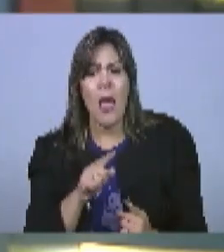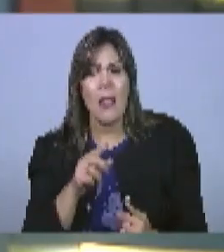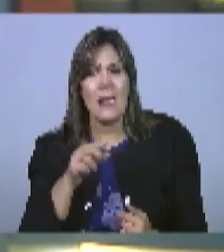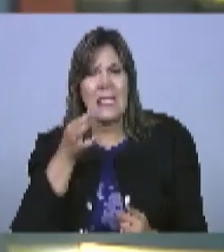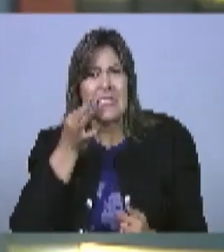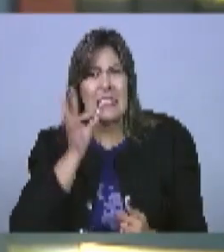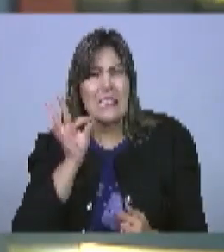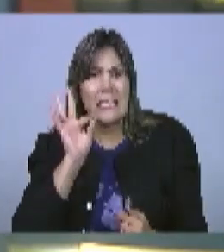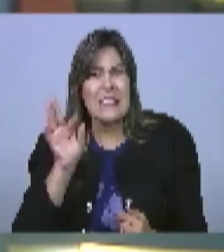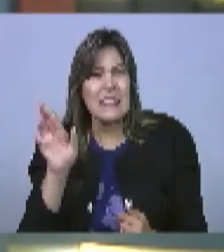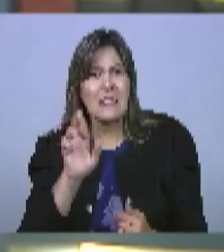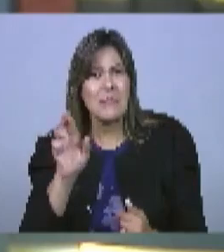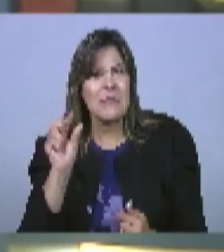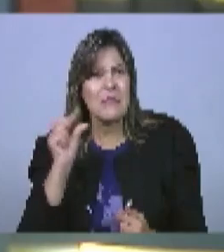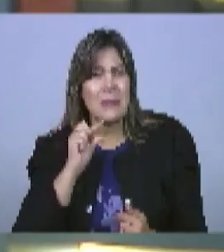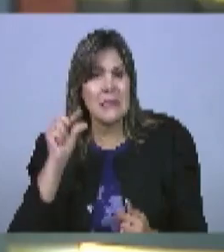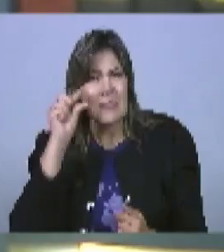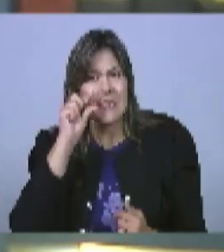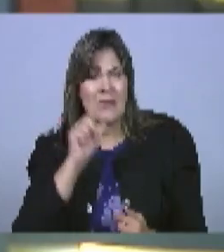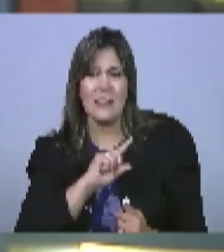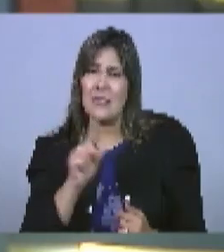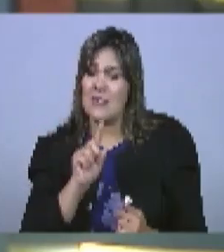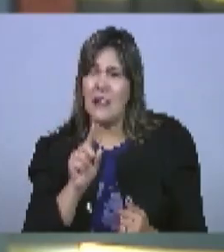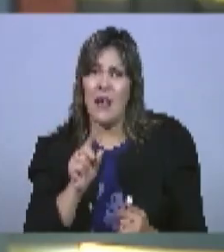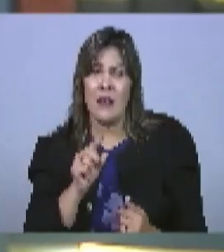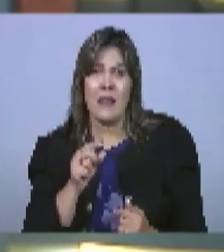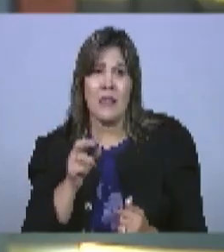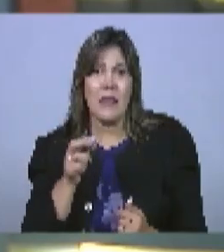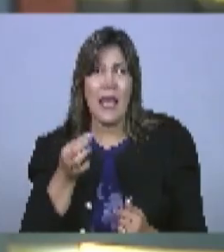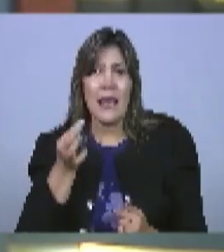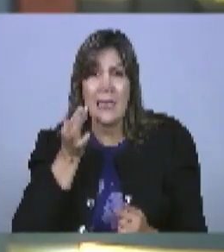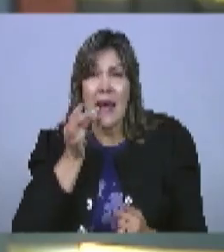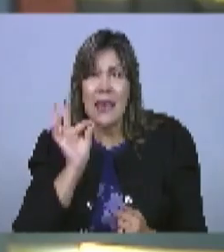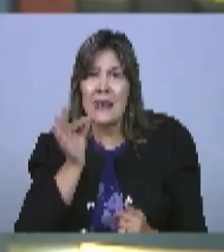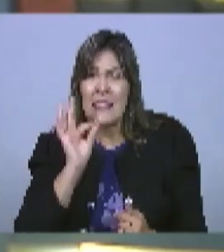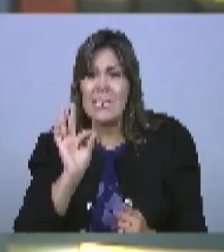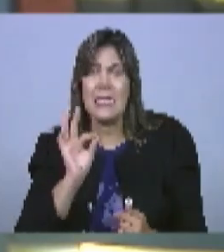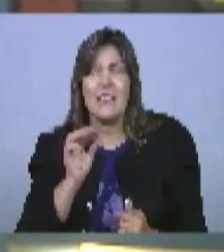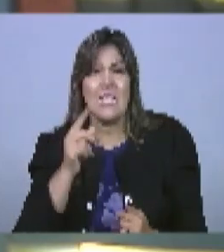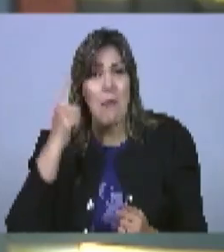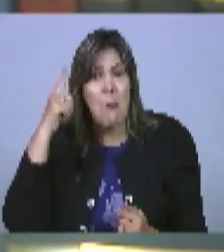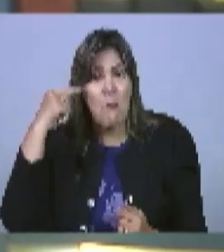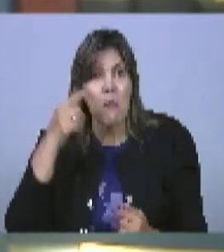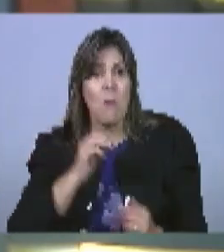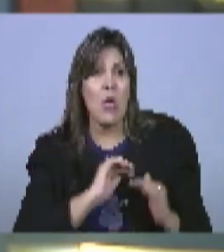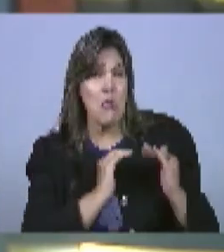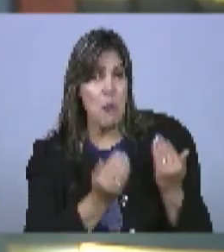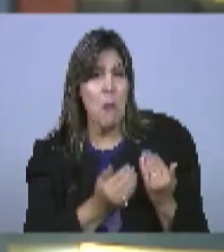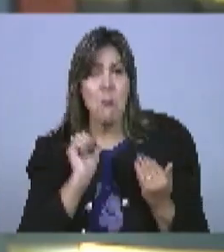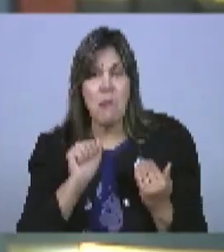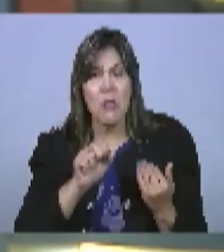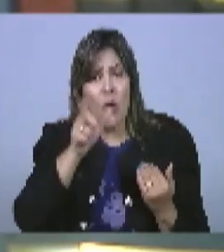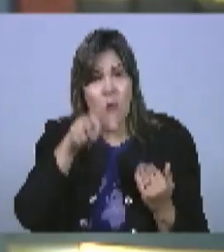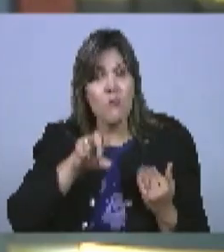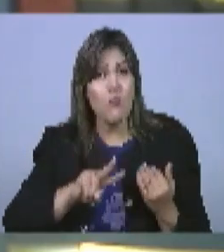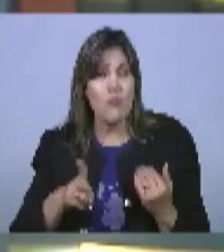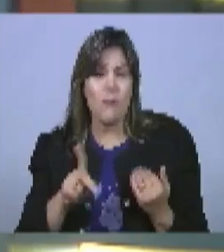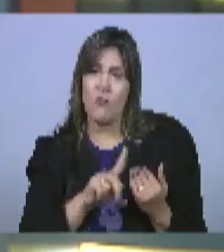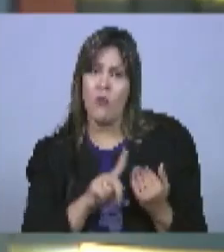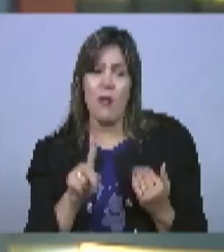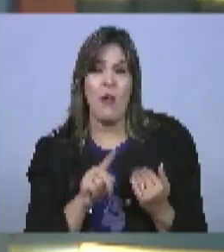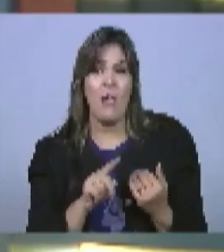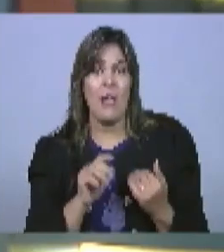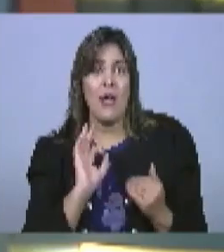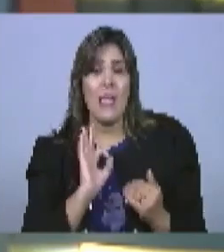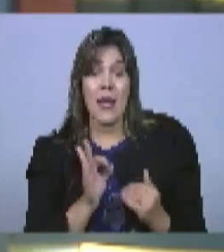العقائد لا تعني ان احنا نهين معتقدات الناس المختلفه بل على العكس